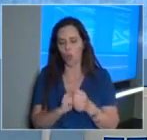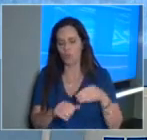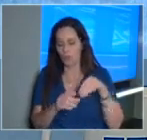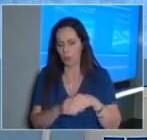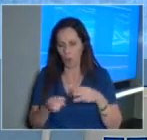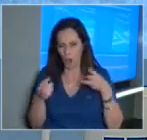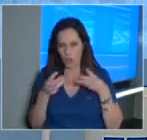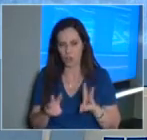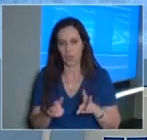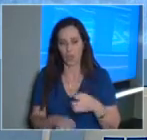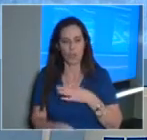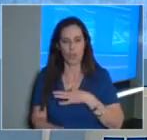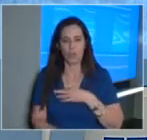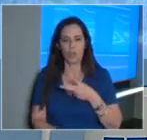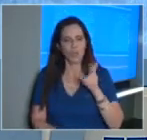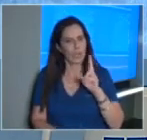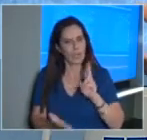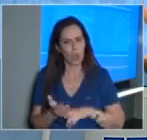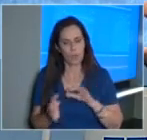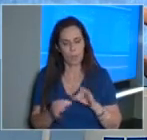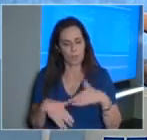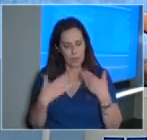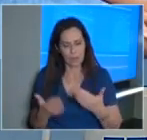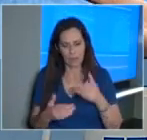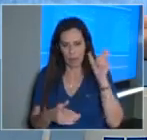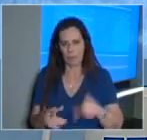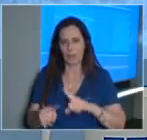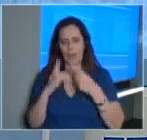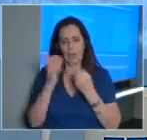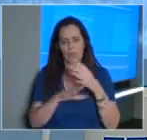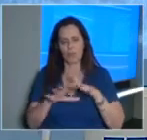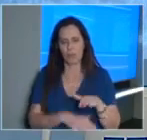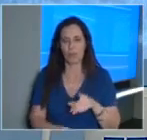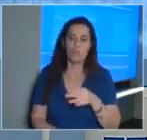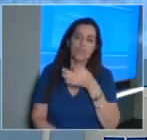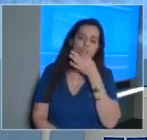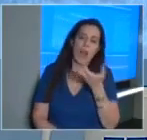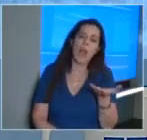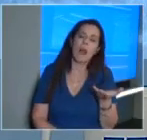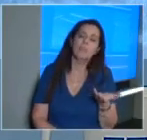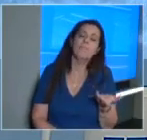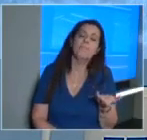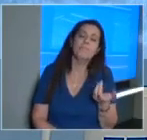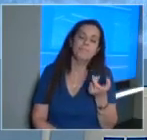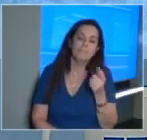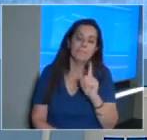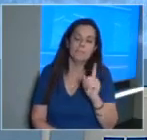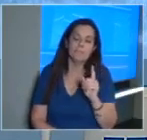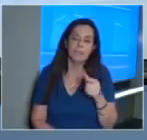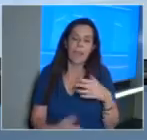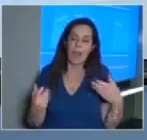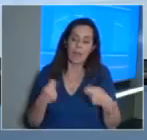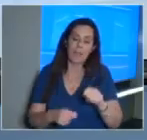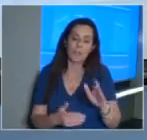שבתוך השיטה שלנו יותר נכון באמת לתת למישהו אחר להרכיב את הממשלה? זה שאלה של הערכת סיכויים, שמי שאמון עליה בהקשר הזה זה